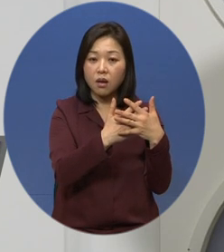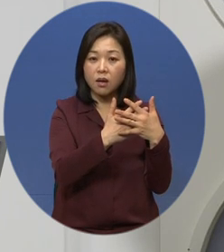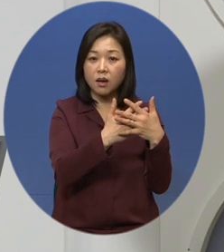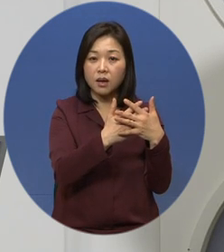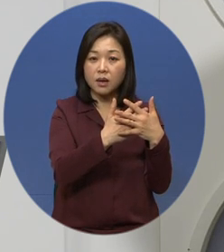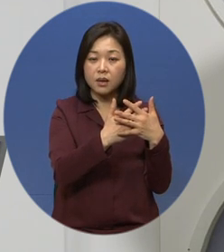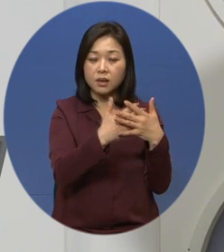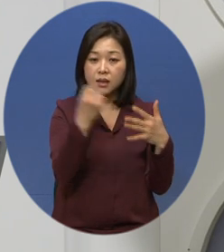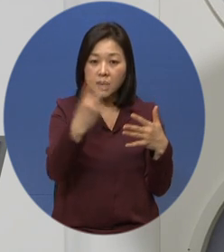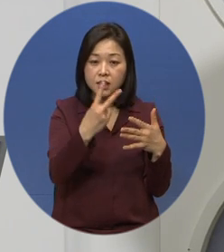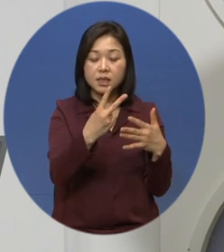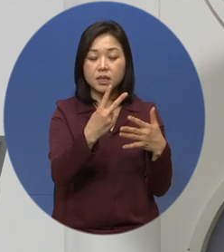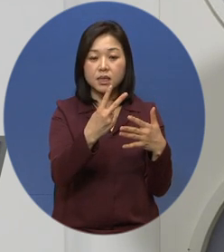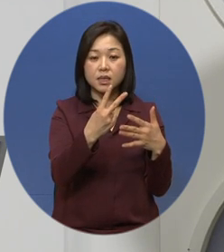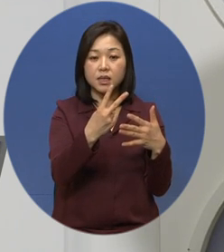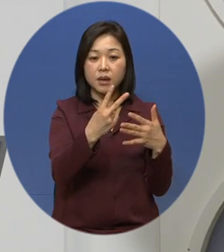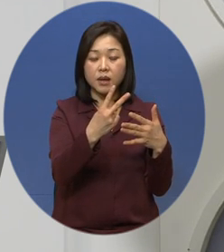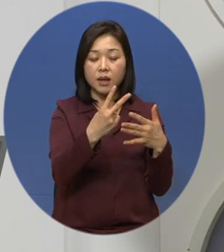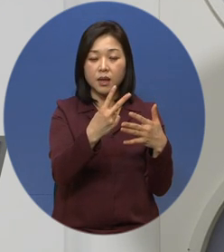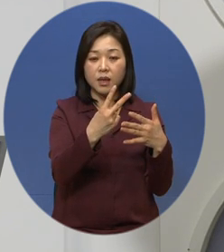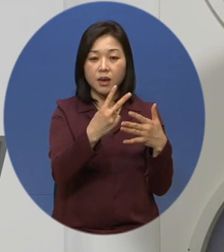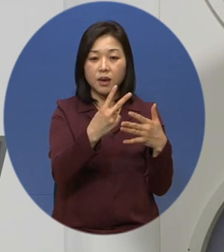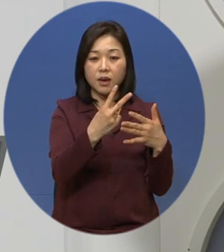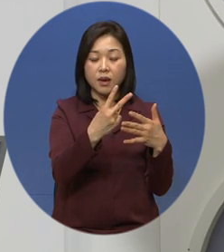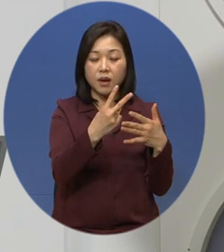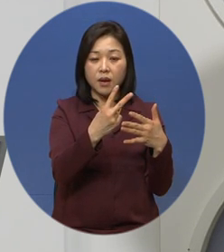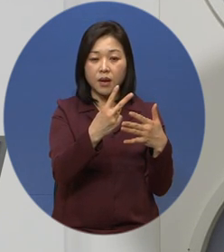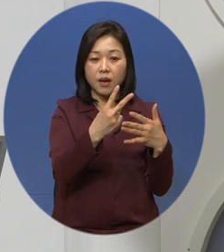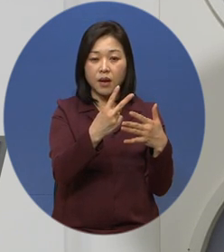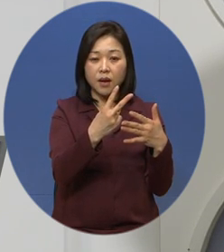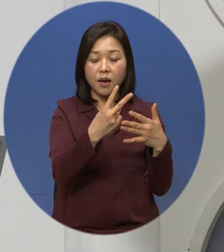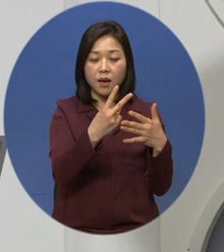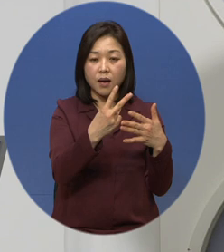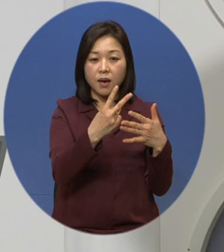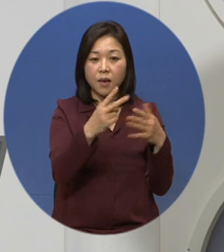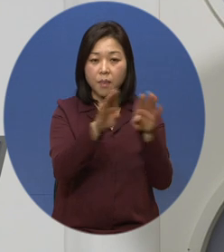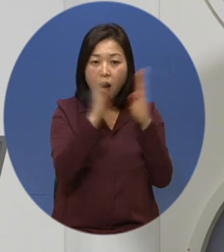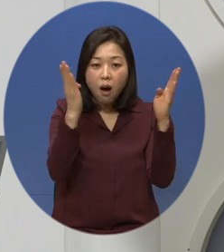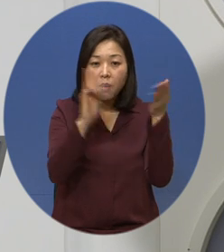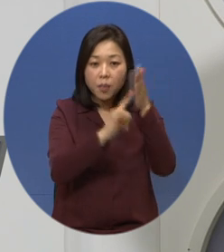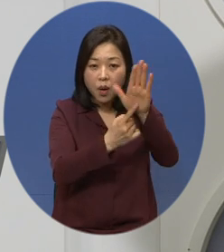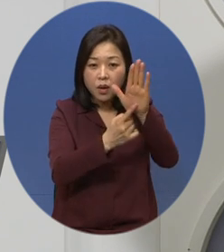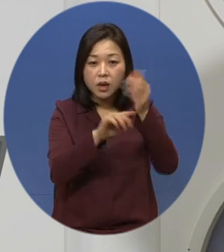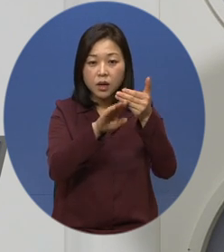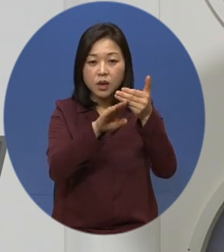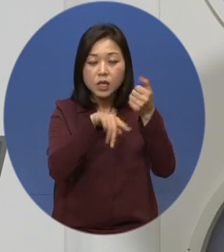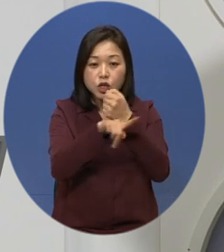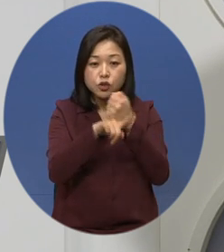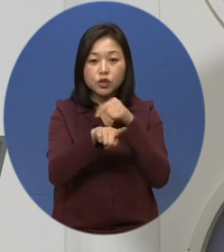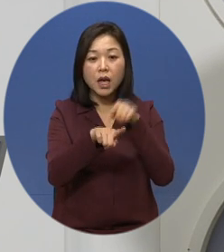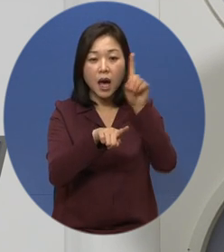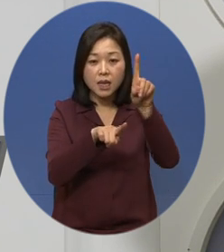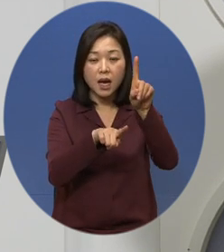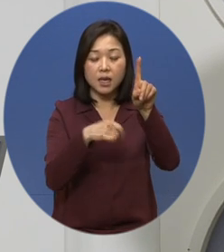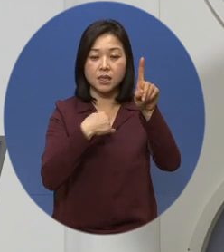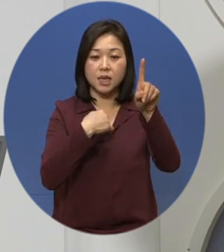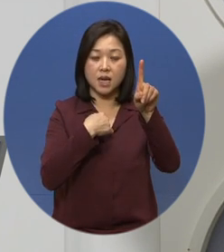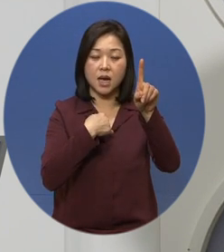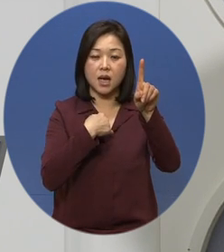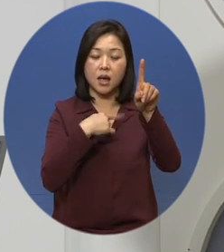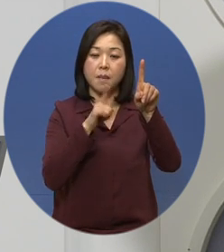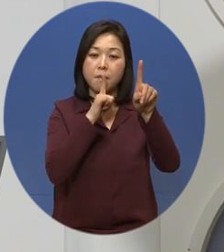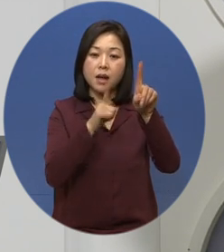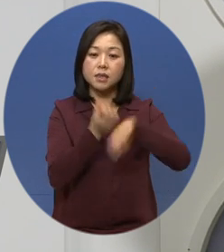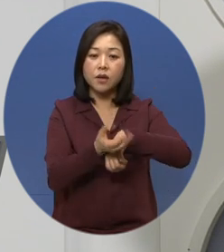이제 다시 다시 소 안돼서 다시 상위 된 이유 1 중에 제가 하고